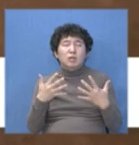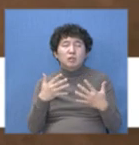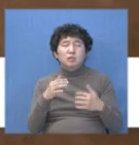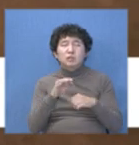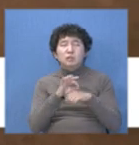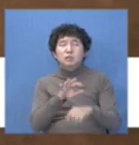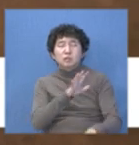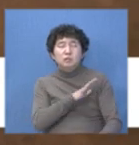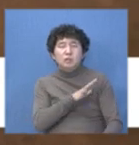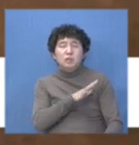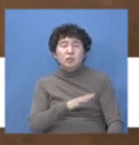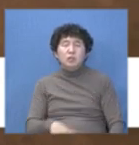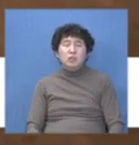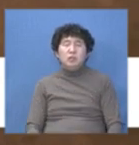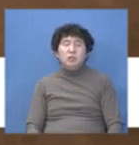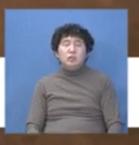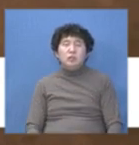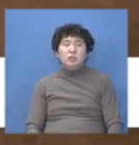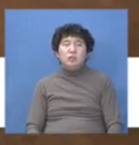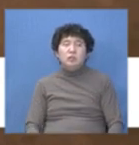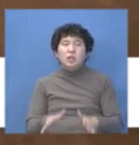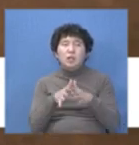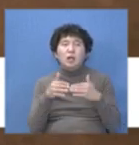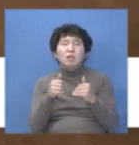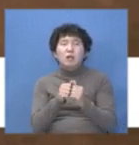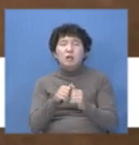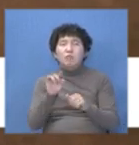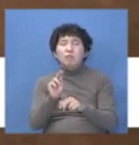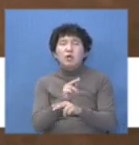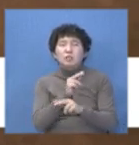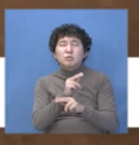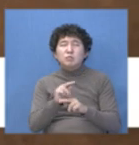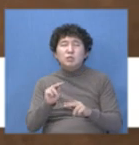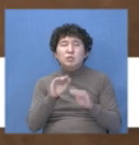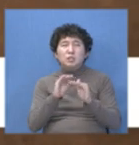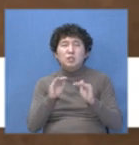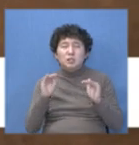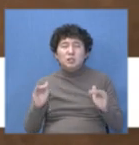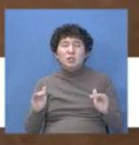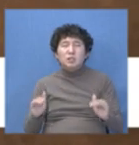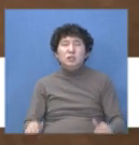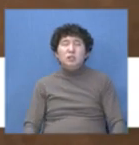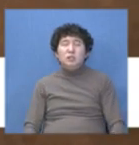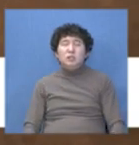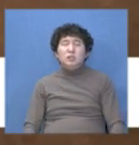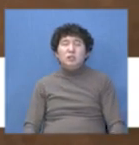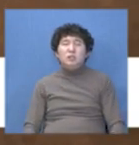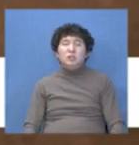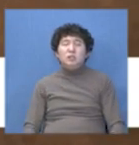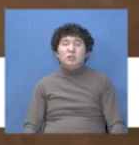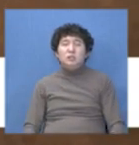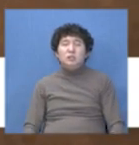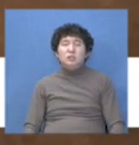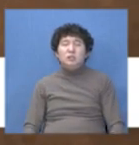үйлену тойының басталу мерекесі саналады. Орыс отбасында тәрбиеленген бала анасының қамқорлығынан ер азаматтардың ортасында өткен кезде